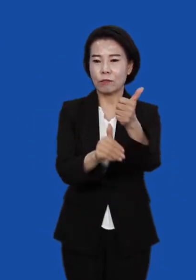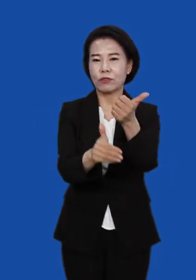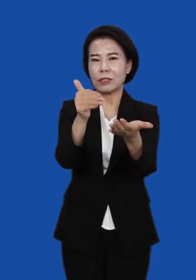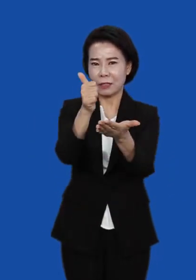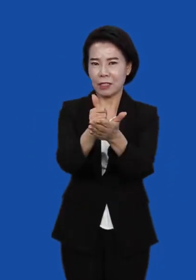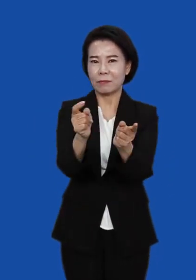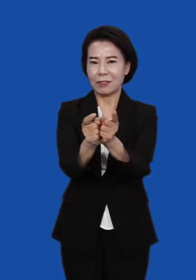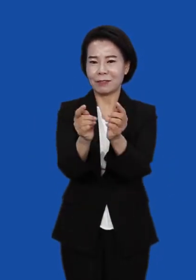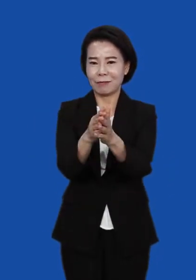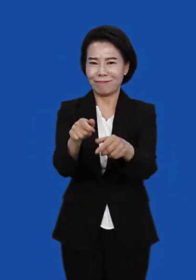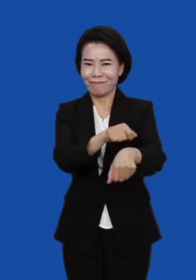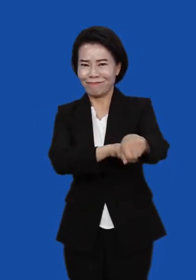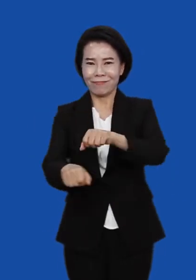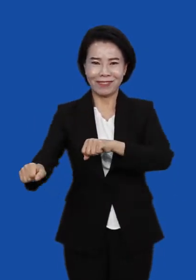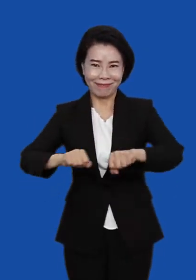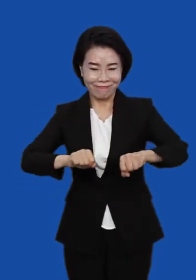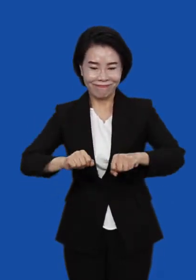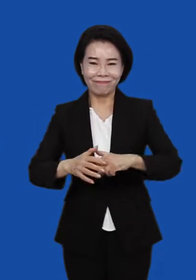본격 전환됐습니다.